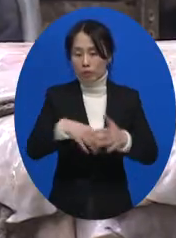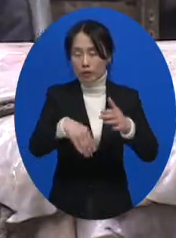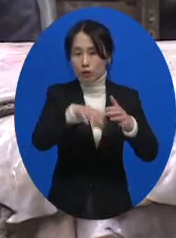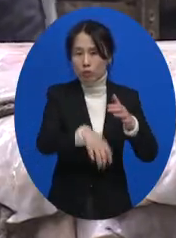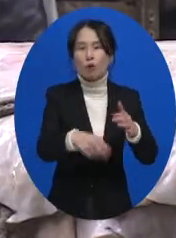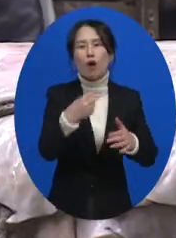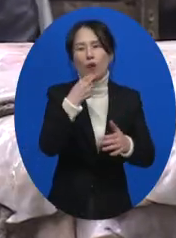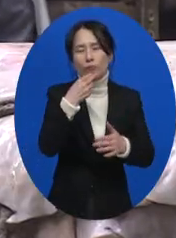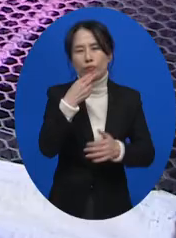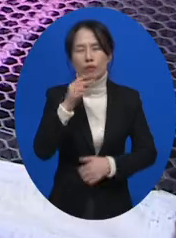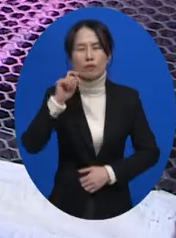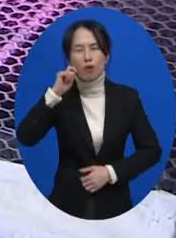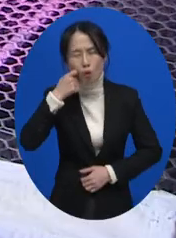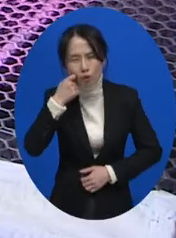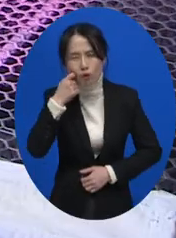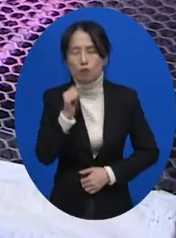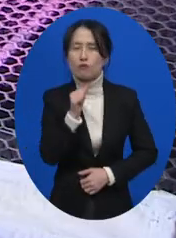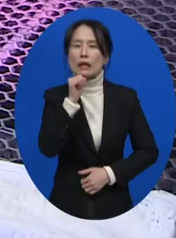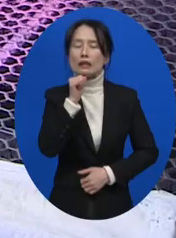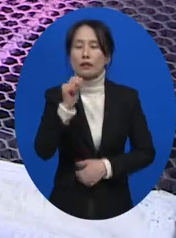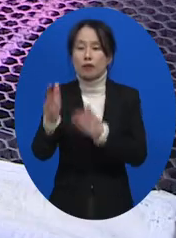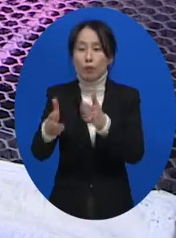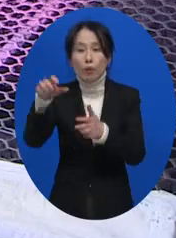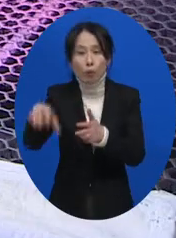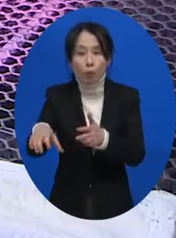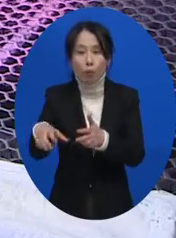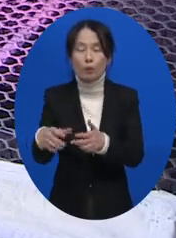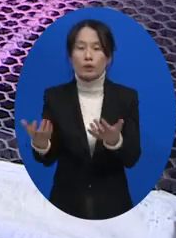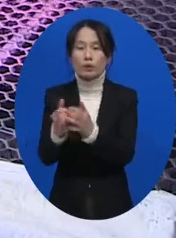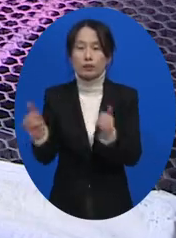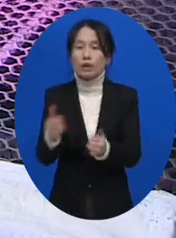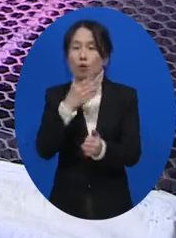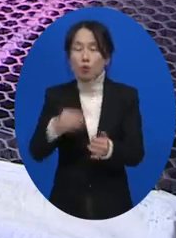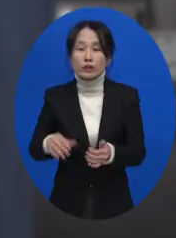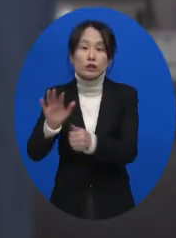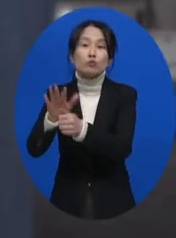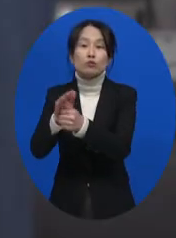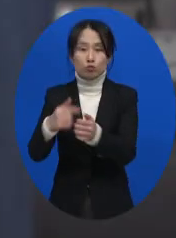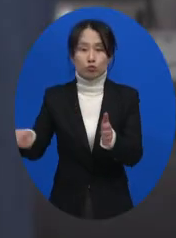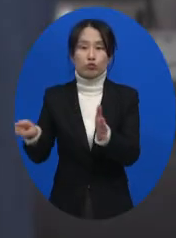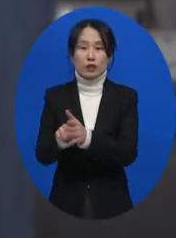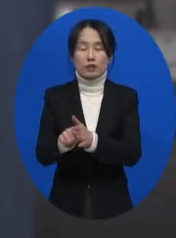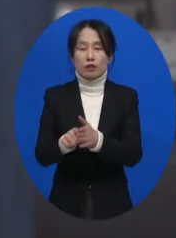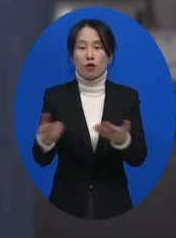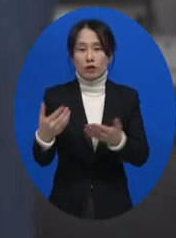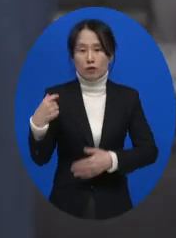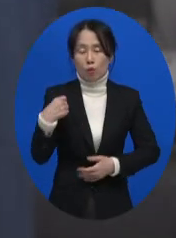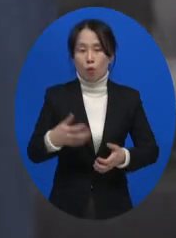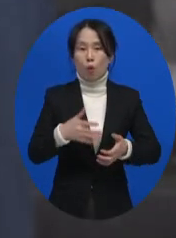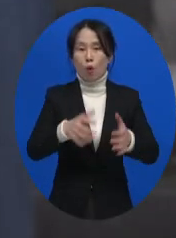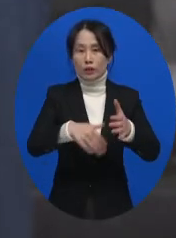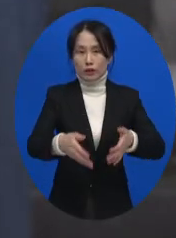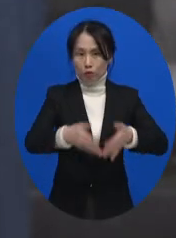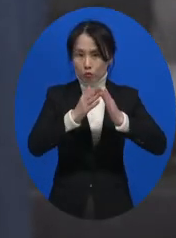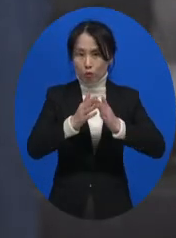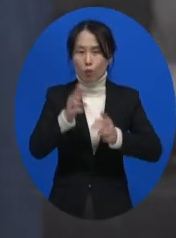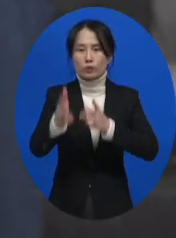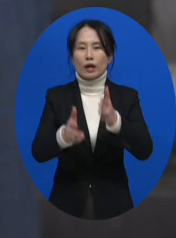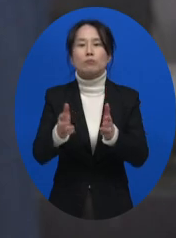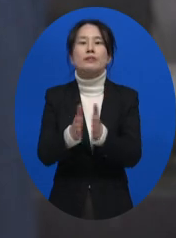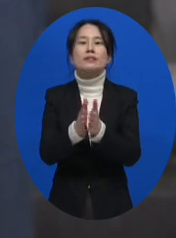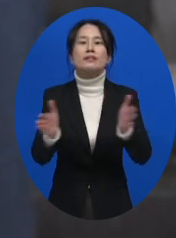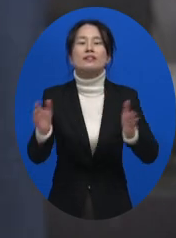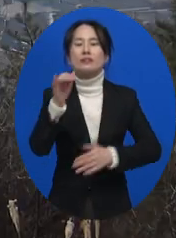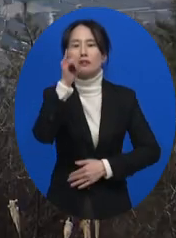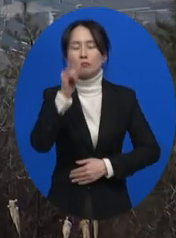작업복 세탁소가 따로 없는 열악한 중소 영세사업장의 노동자 복지 증진을 위해 노동자 작업복 세탁소 설치 사업을